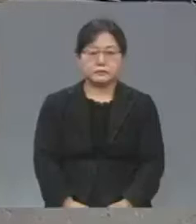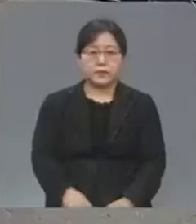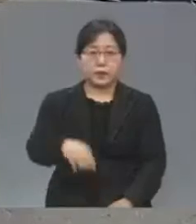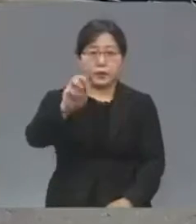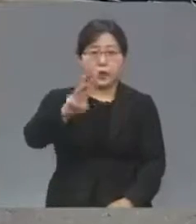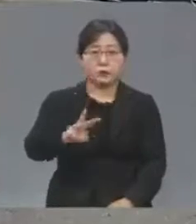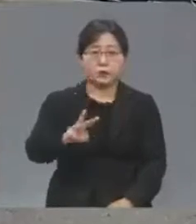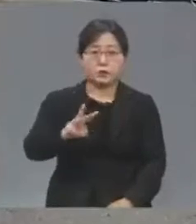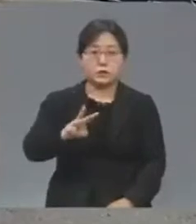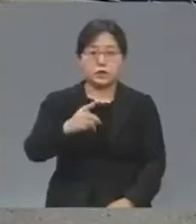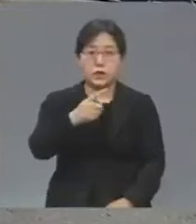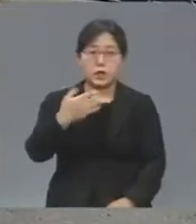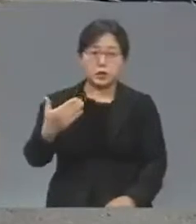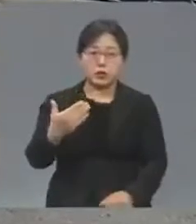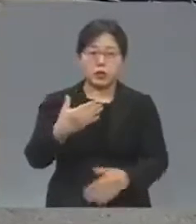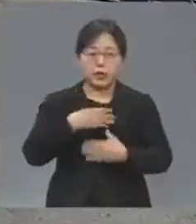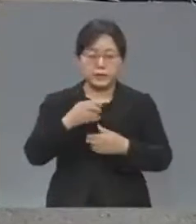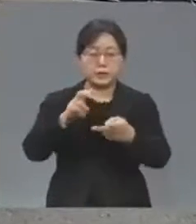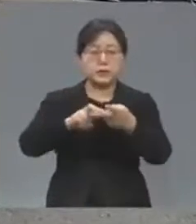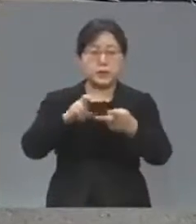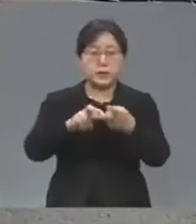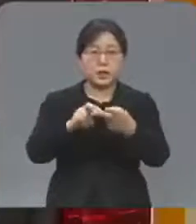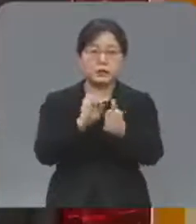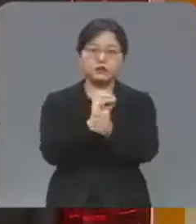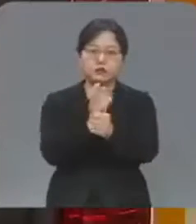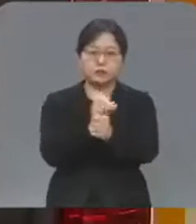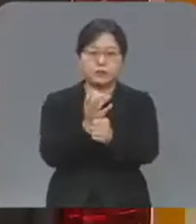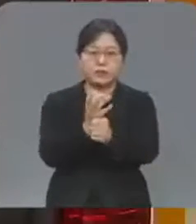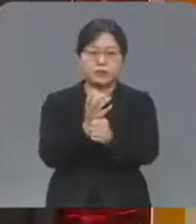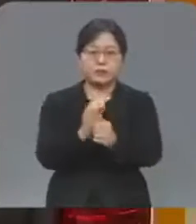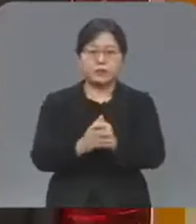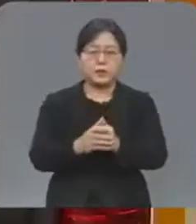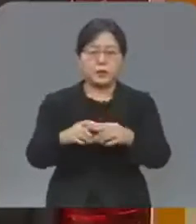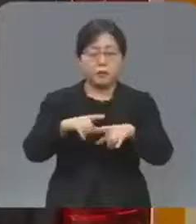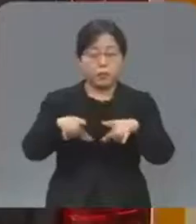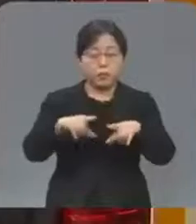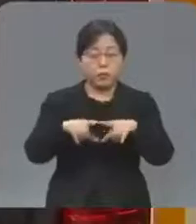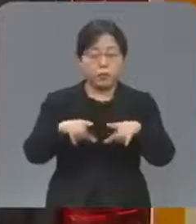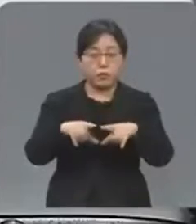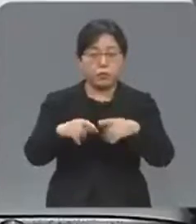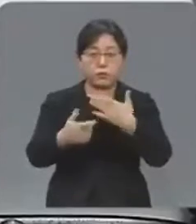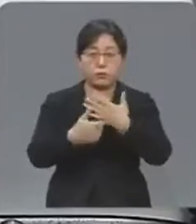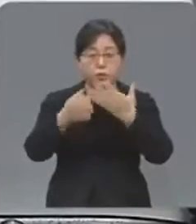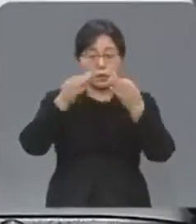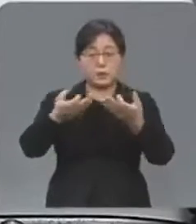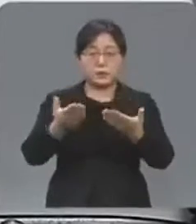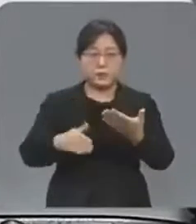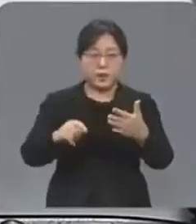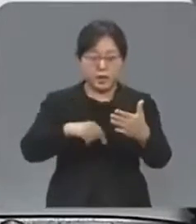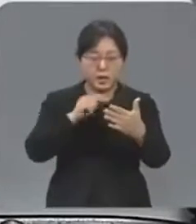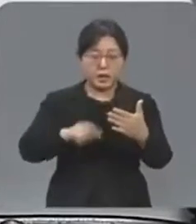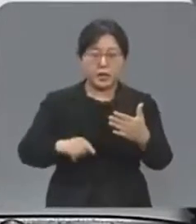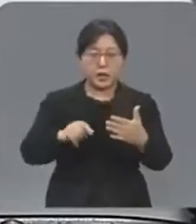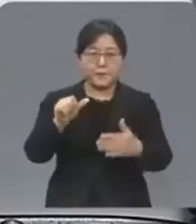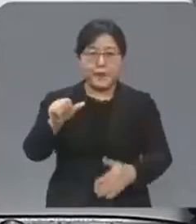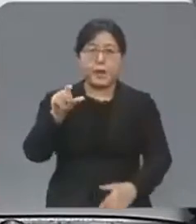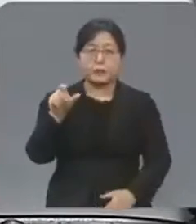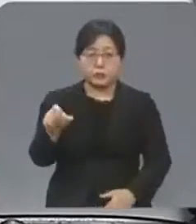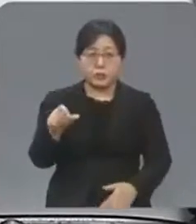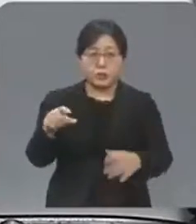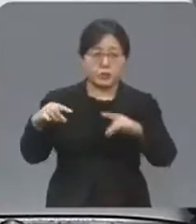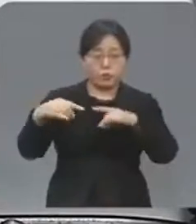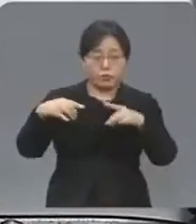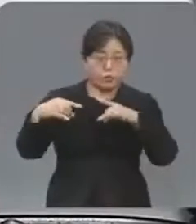광주 광역시의 한 119 안전센터에 배치된 구급차. 평범해 보이는 구급차지만 차량 내부에는 5G 통신